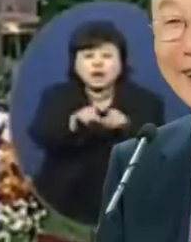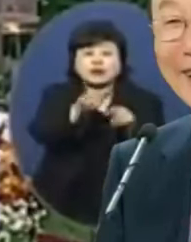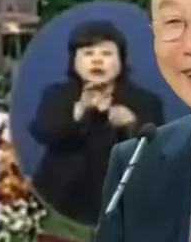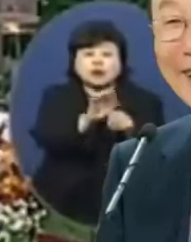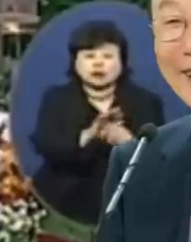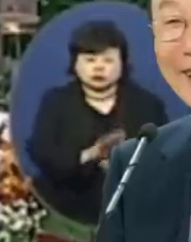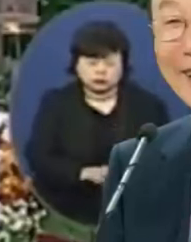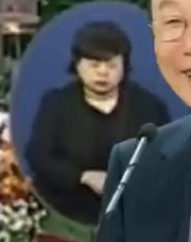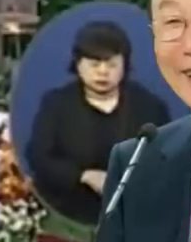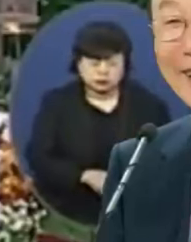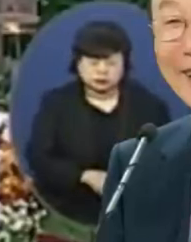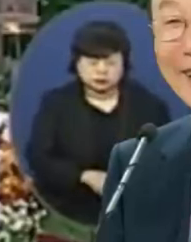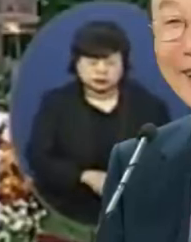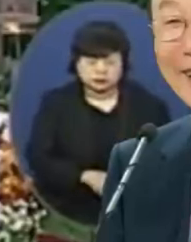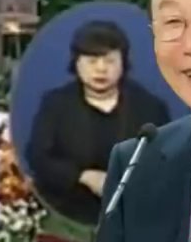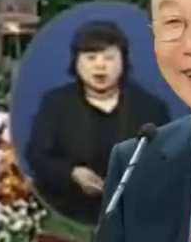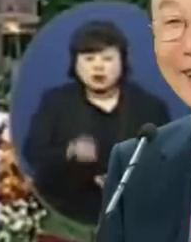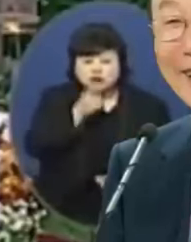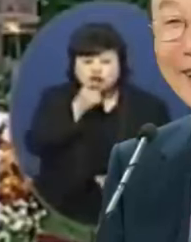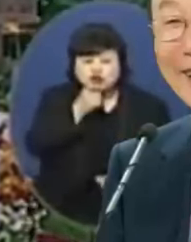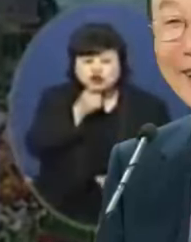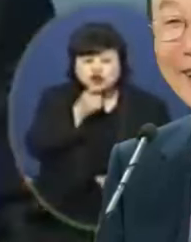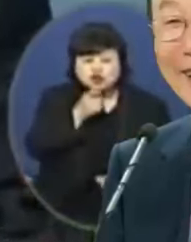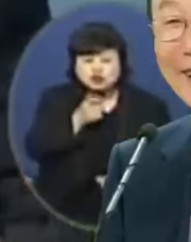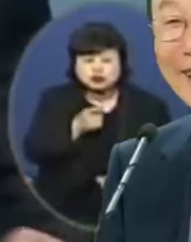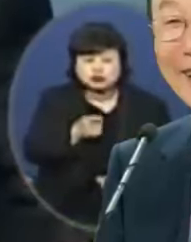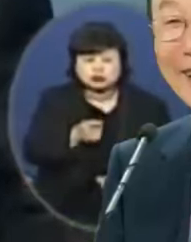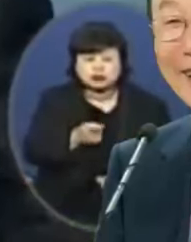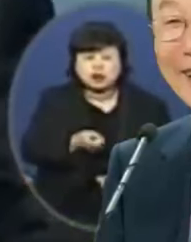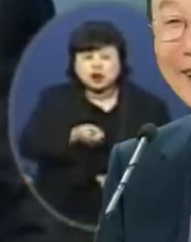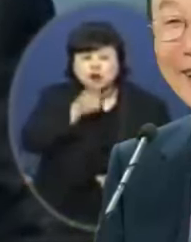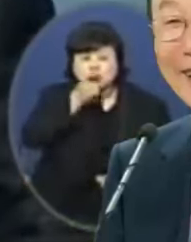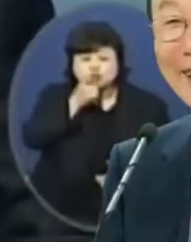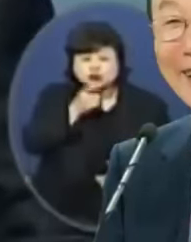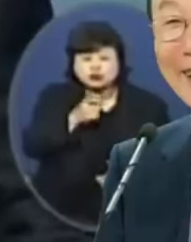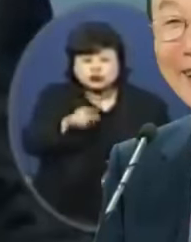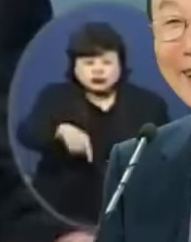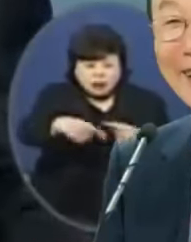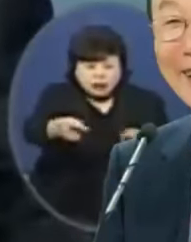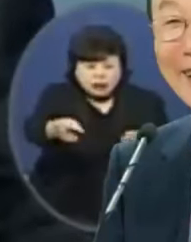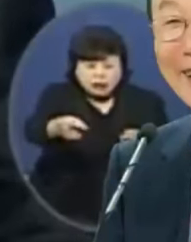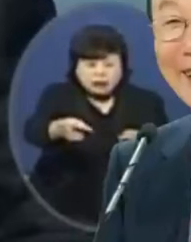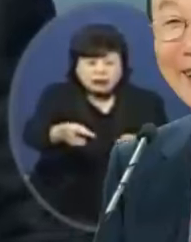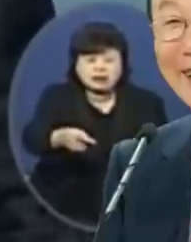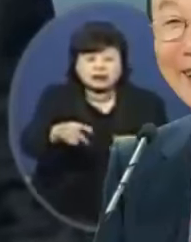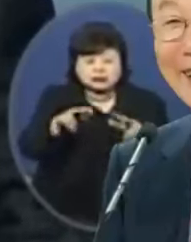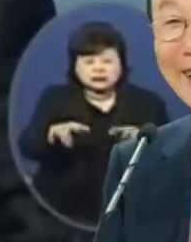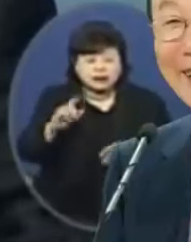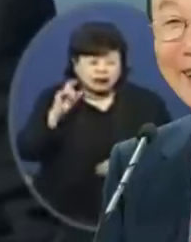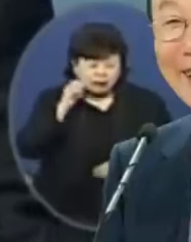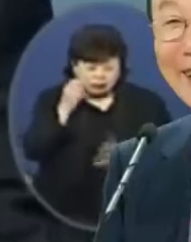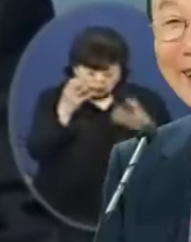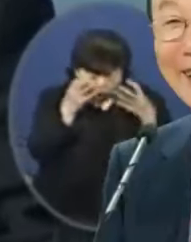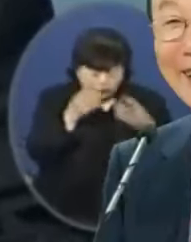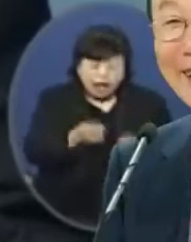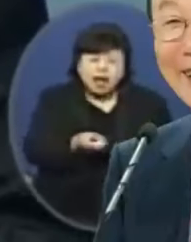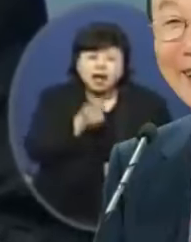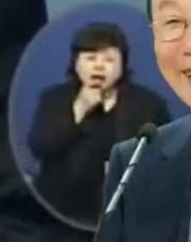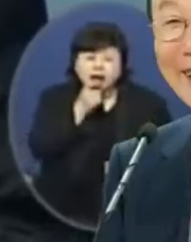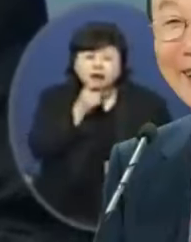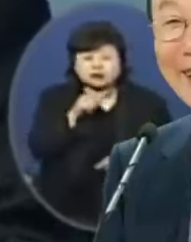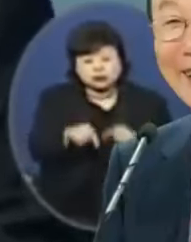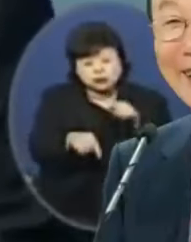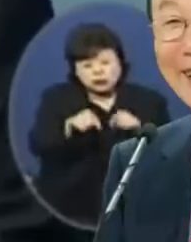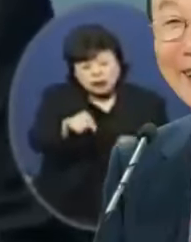것이라. 물을 지나는 것은 현실적인 세상인 것입니다. 어려운 고난의 물을 우리는